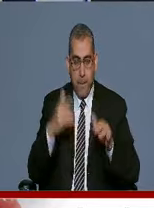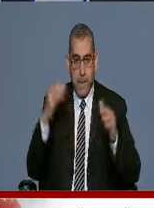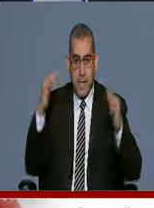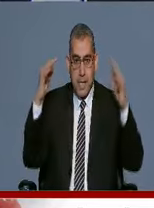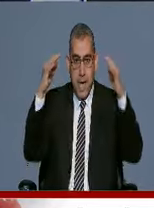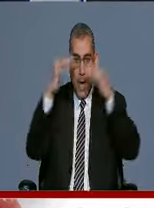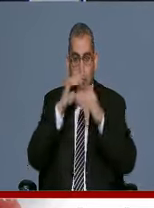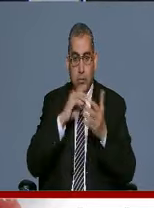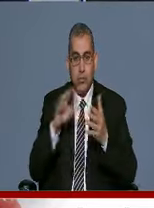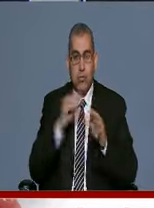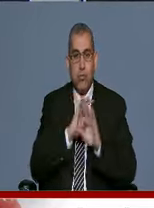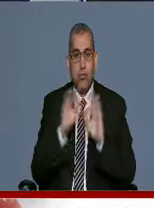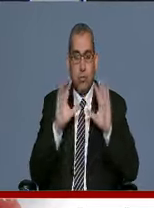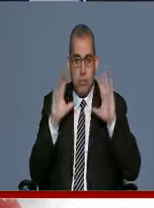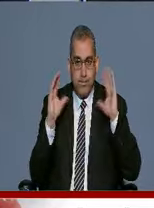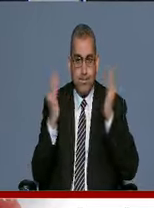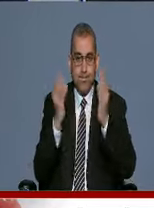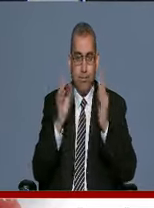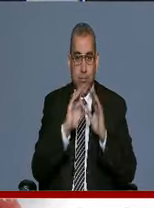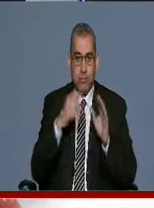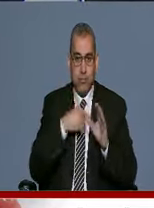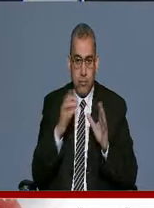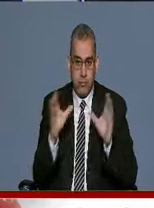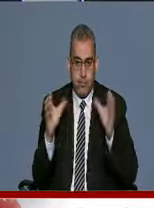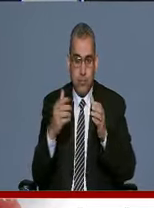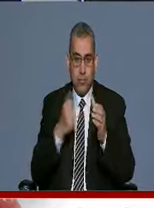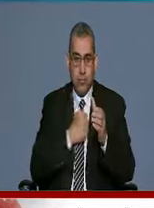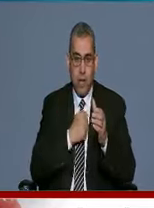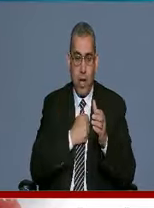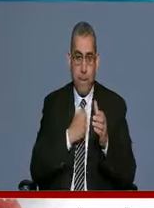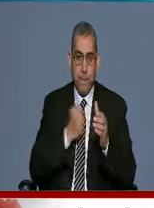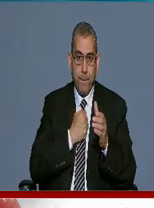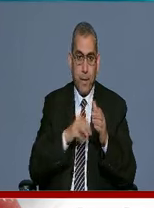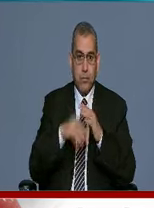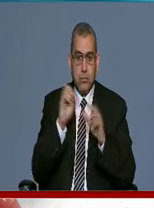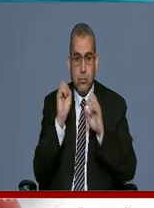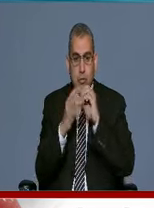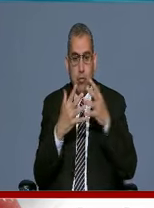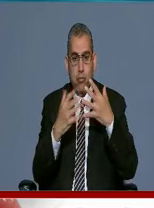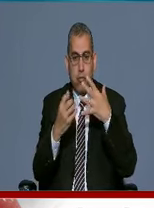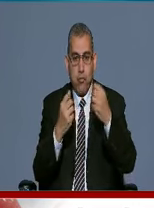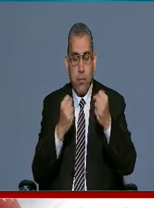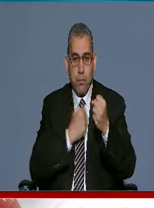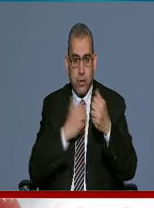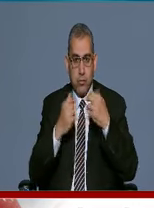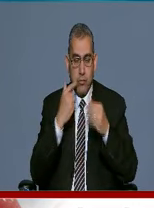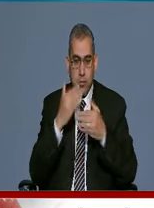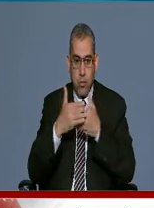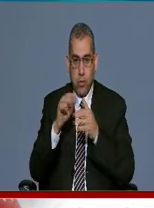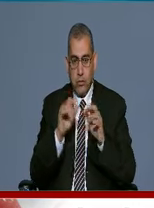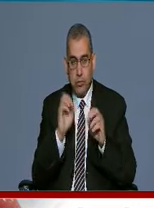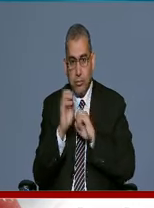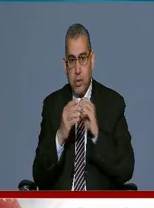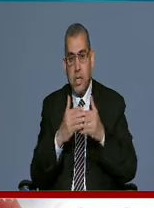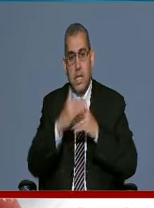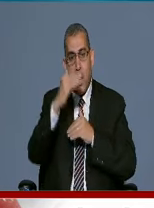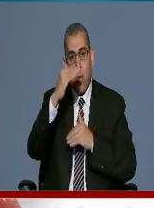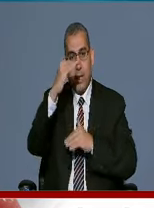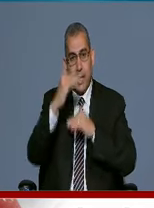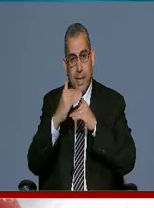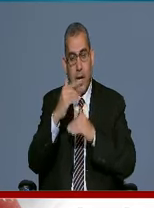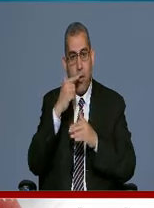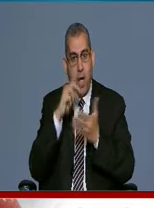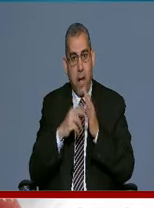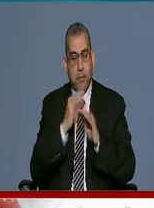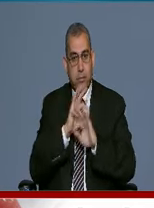المستخدم قدر يتحكم في الموارد بتاعته زي وحدات التخزين ووحدات المعالجة والخوادم عن بعد، ويزودها ويقللها بطريقة آلية وبسهولة